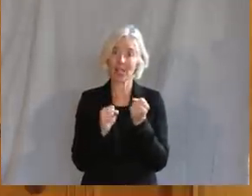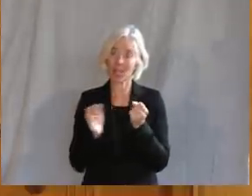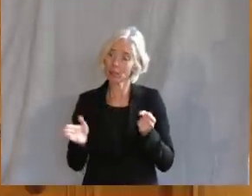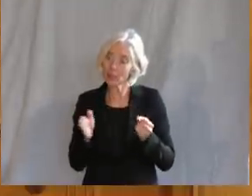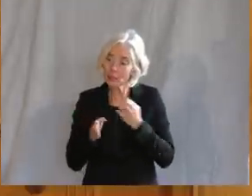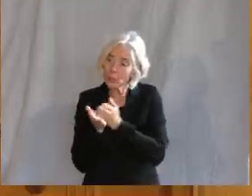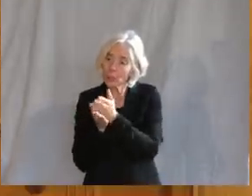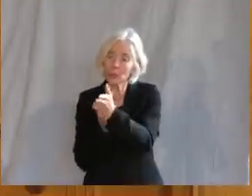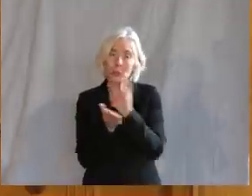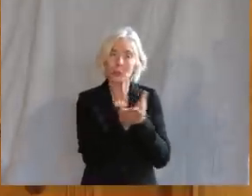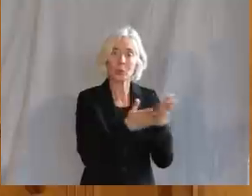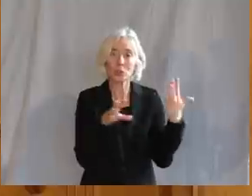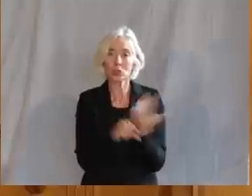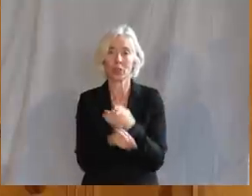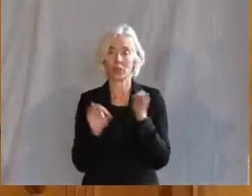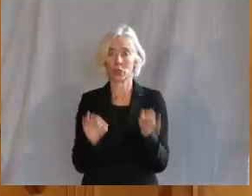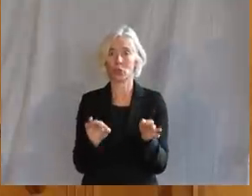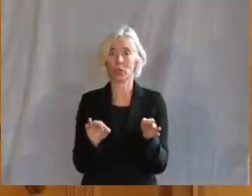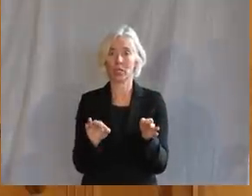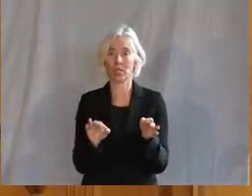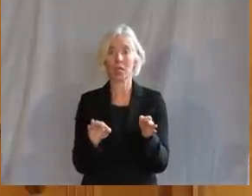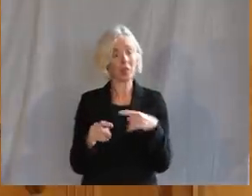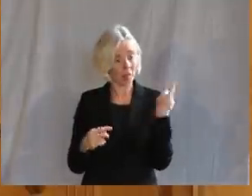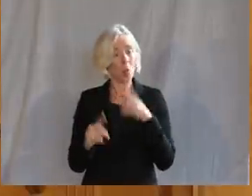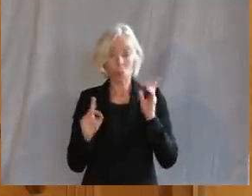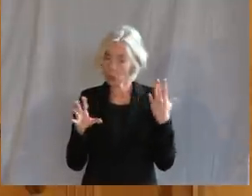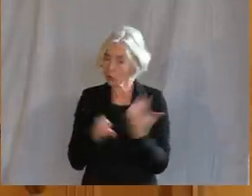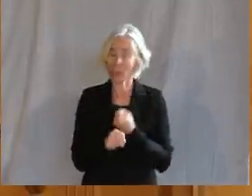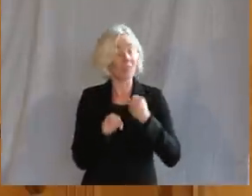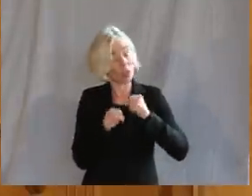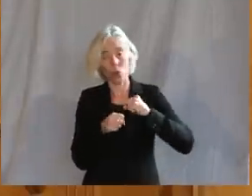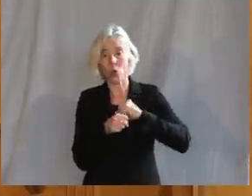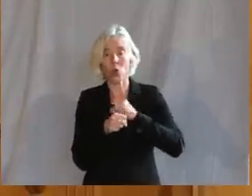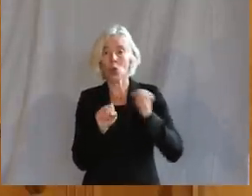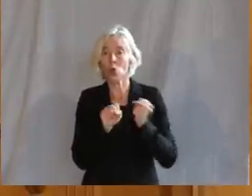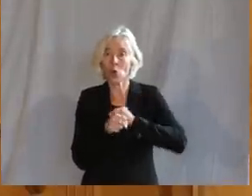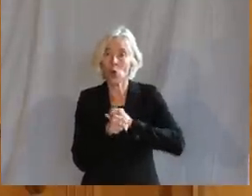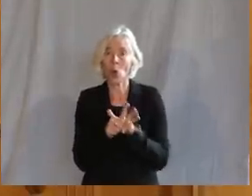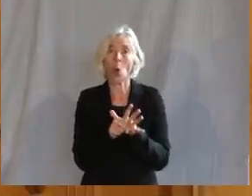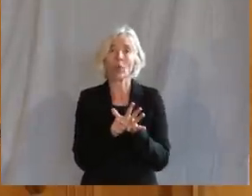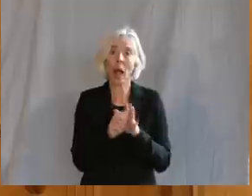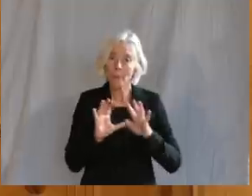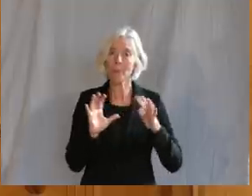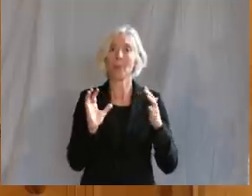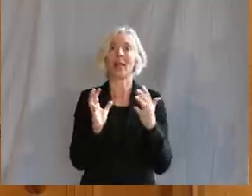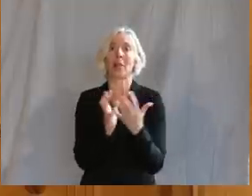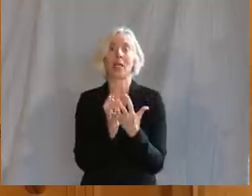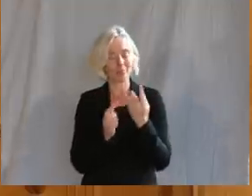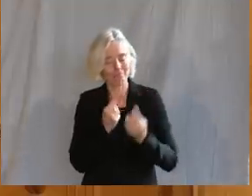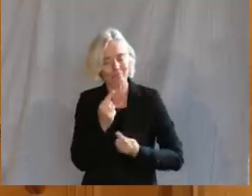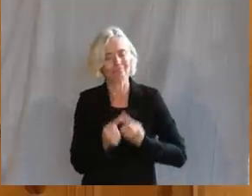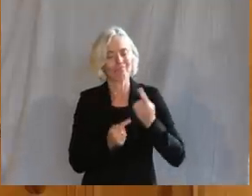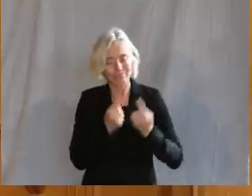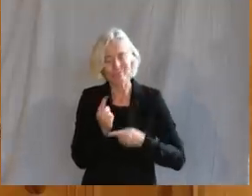weiterhin mit den Beschränkungen durch die Corona-Pandemie zurechtkommen und natürlich die entsprechenden Hygienemaßnahmen